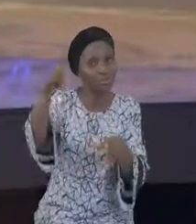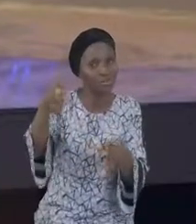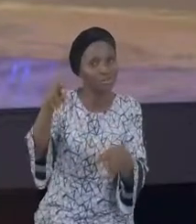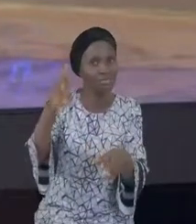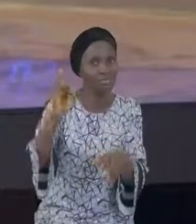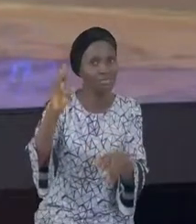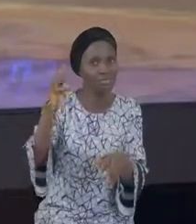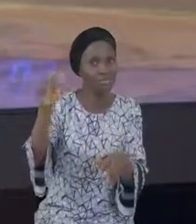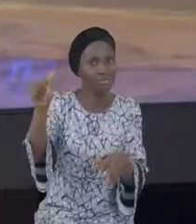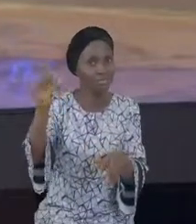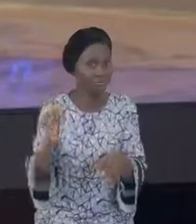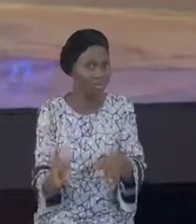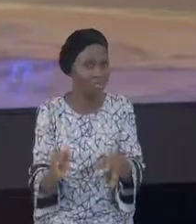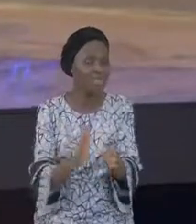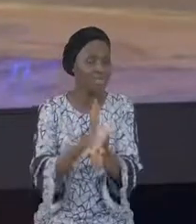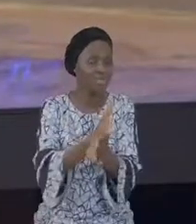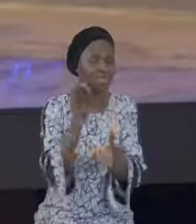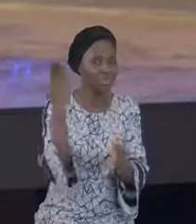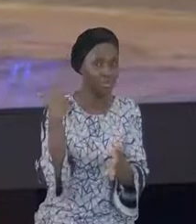rudimentaires de l'école